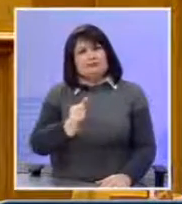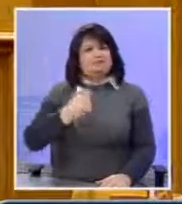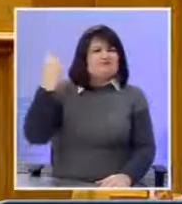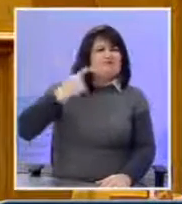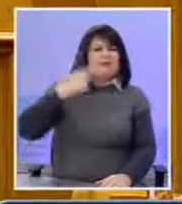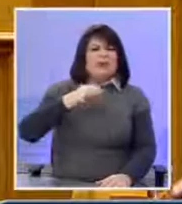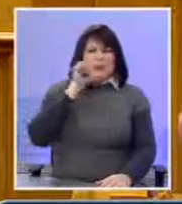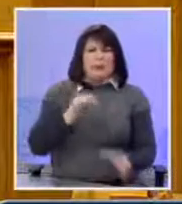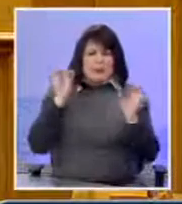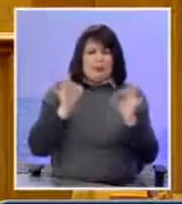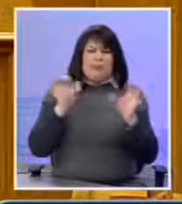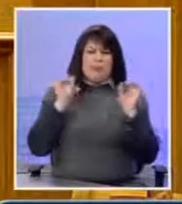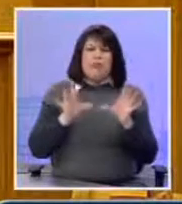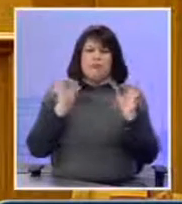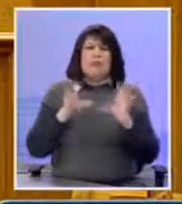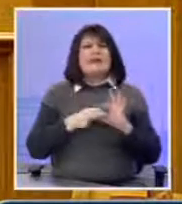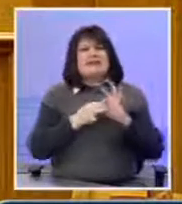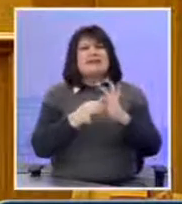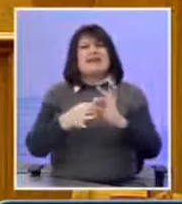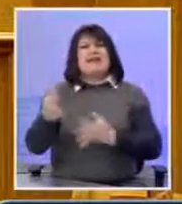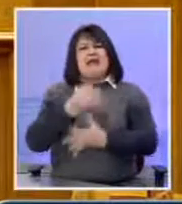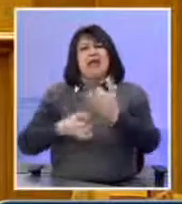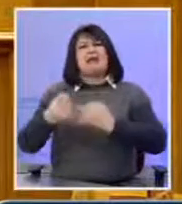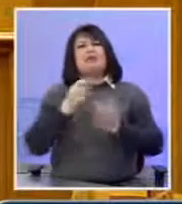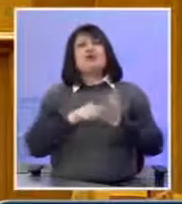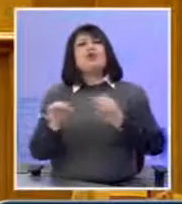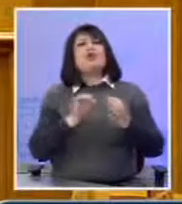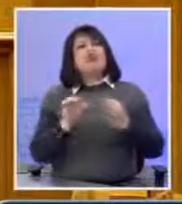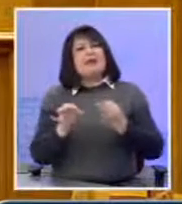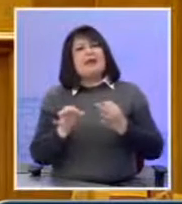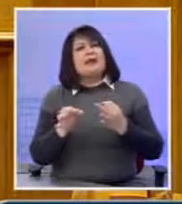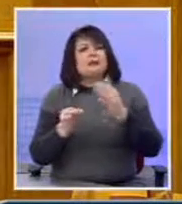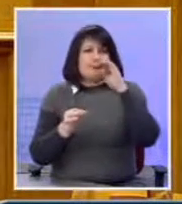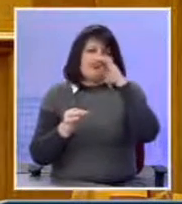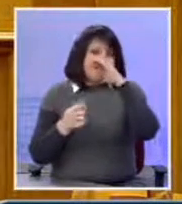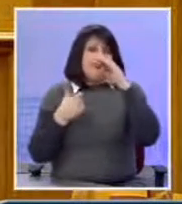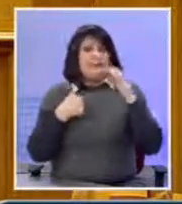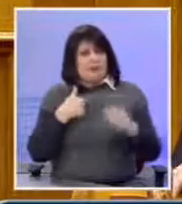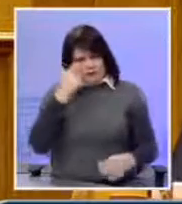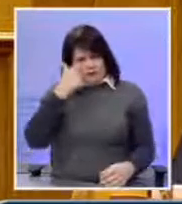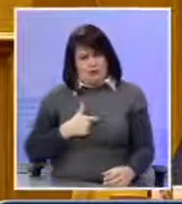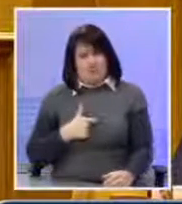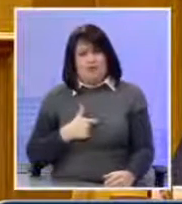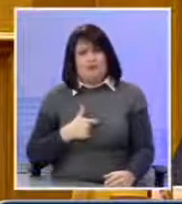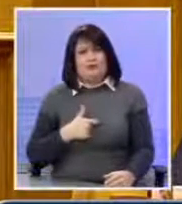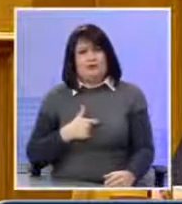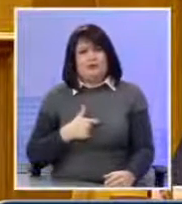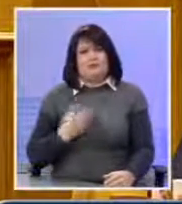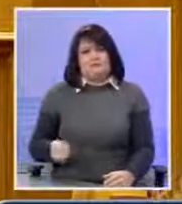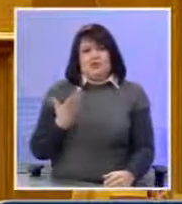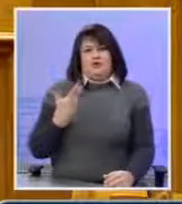μηδενισμό και συνεχώς εδώ έρχεστε και λέτε σε όλα τα νομοσχέδια. Εγώ ξέρετε, επειδή είμαι και νέος στη Βουλή